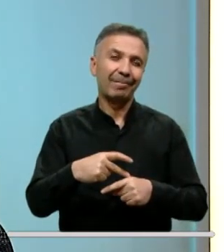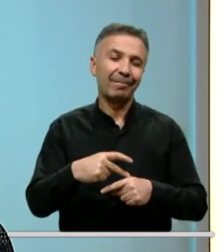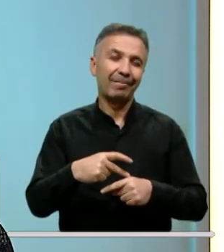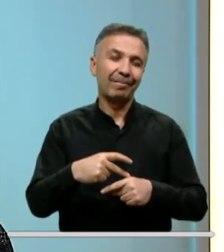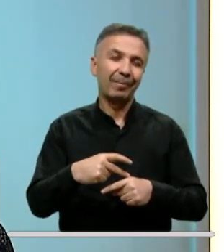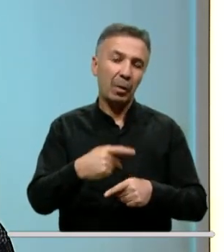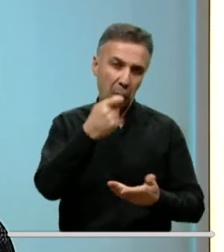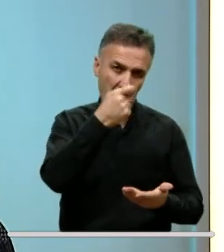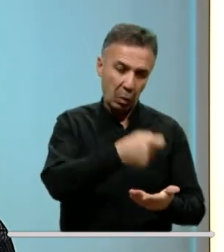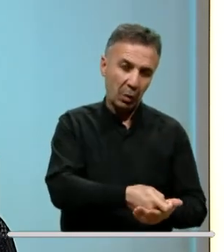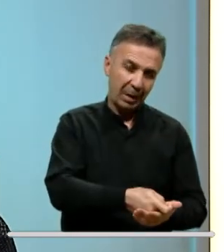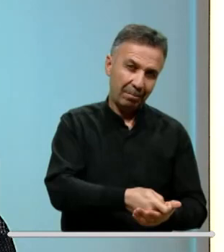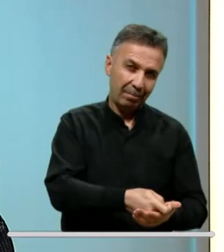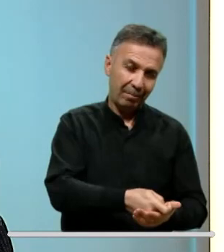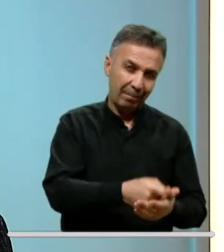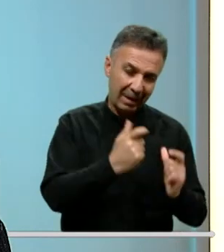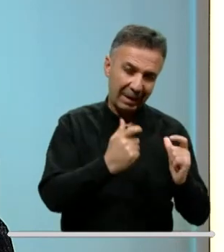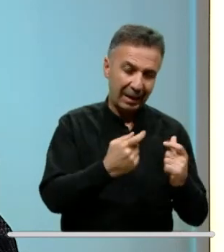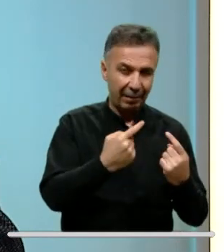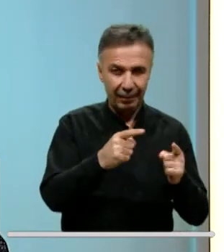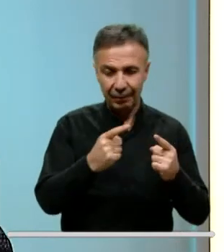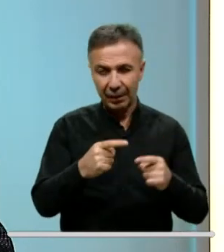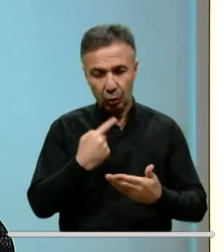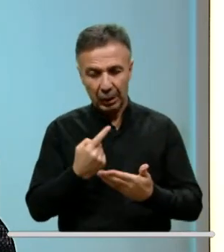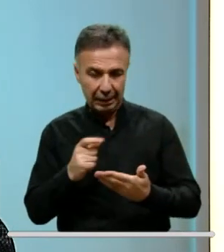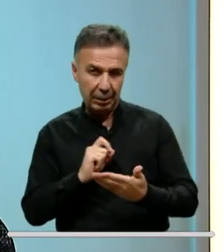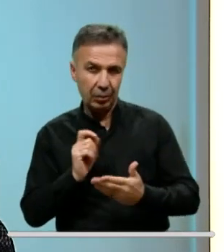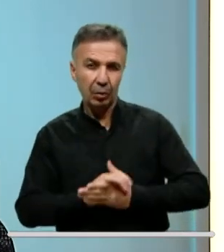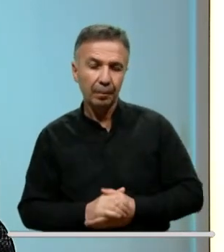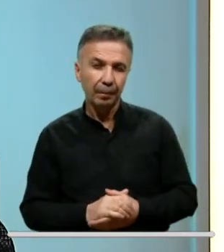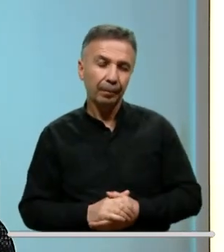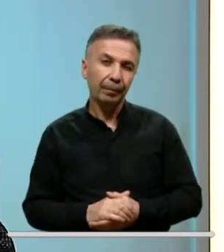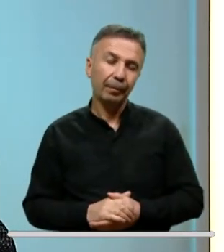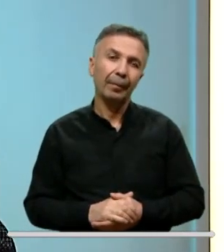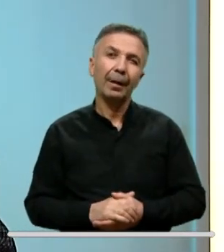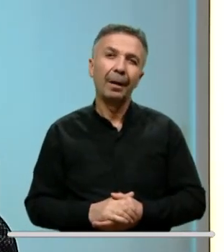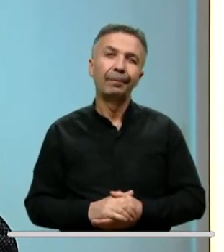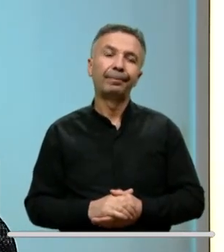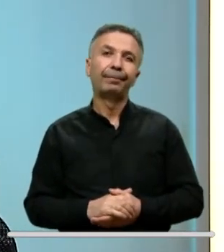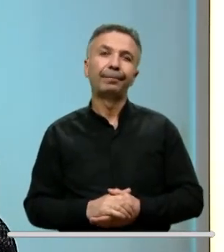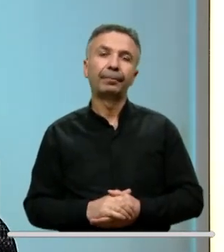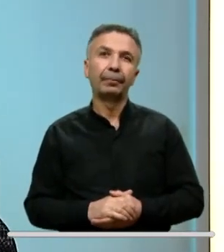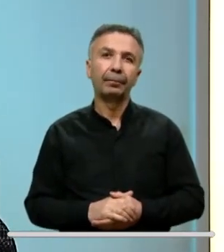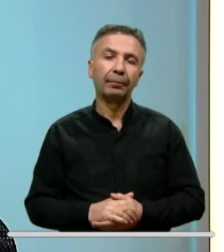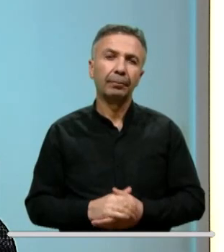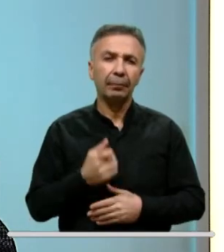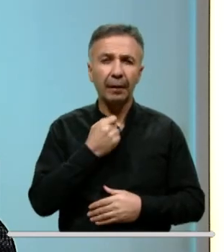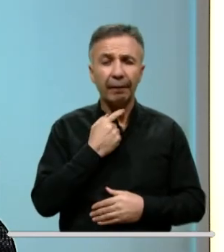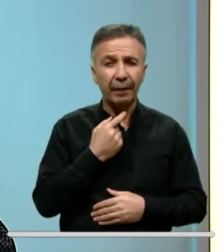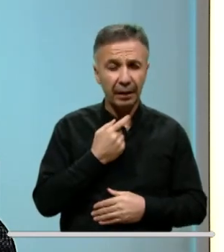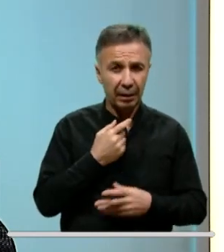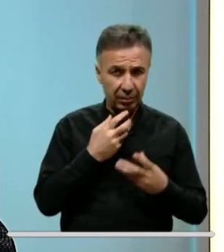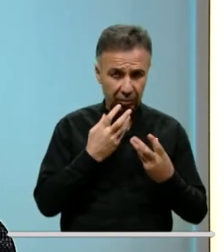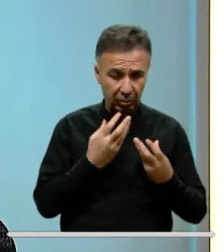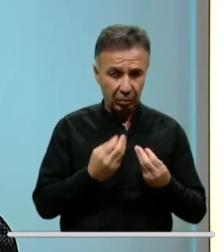yani ödenme yerleri biraz daha nedir Kur'an'da özellikle Eee bağ husus belirtildiği için mağdur muhtaç fakru zaruret